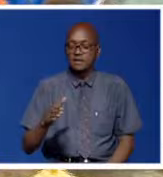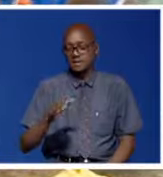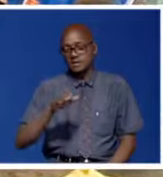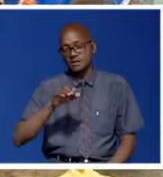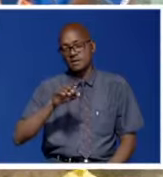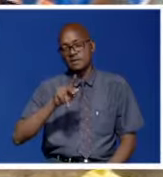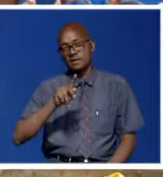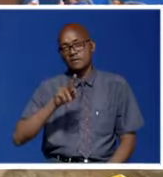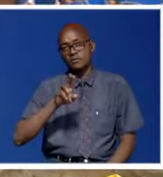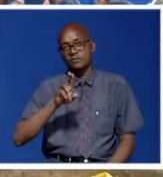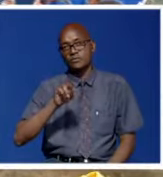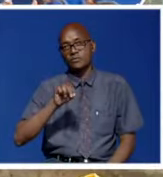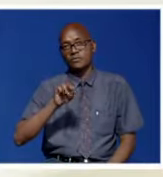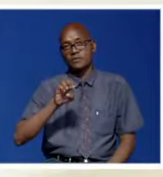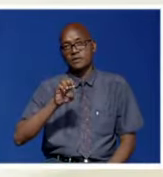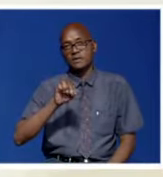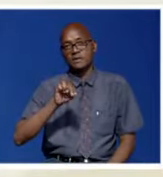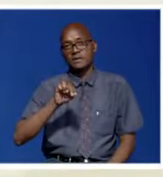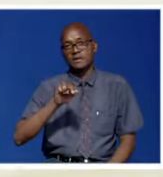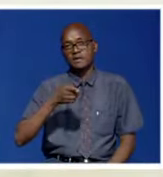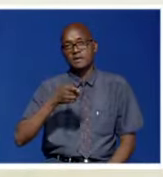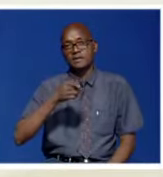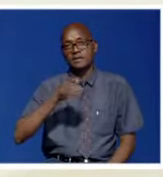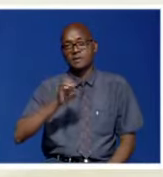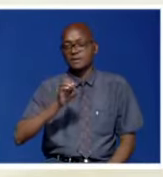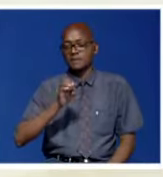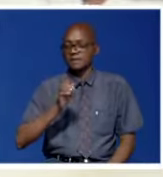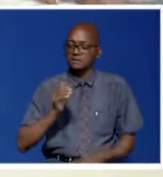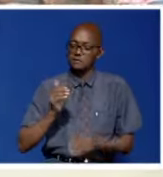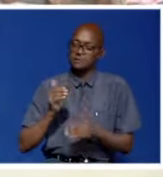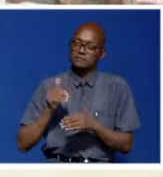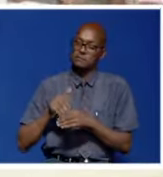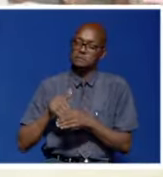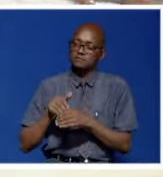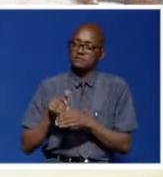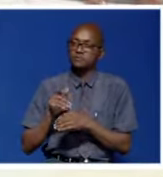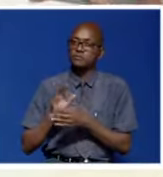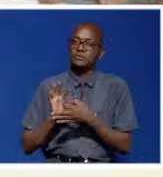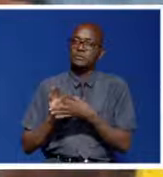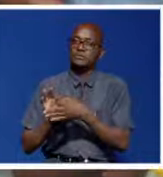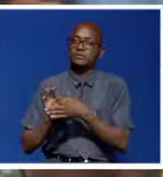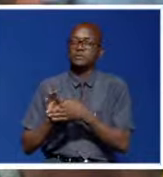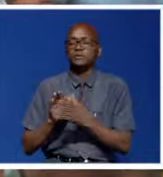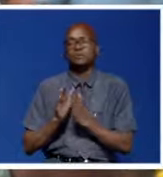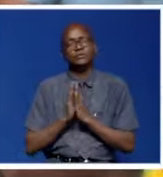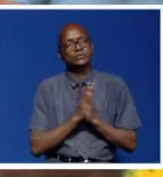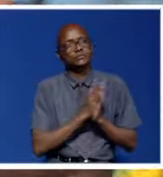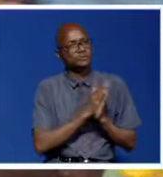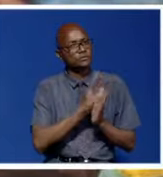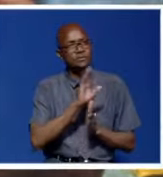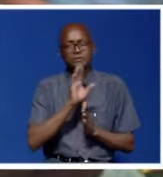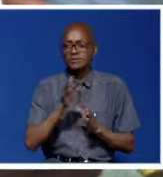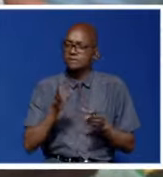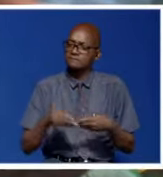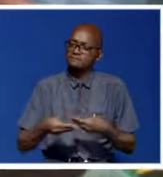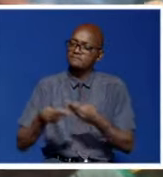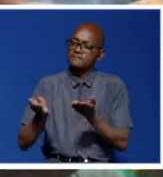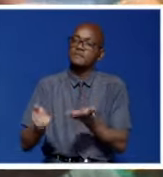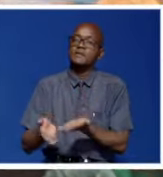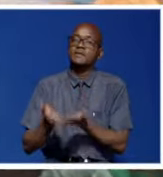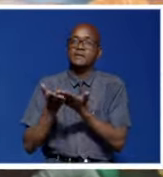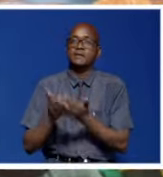huo wa CCM na kushukuru wale wote wanaoguswa na kutoa misaada kwa waathirika. Wakazi wa mkoa wa Pwani na hasa